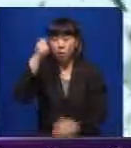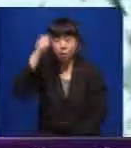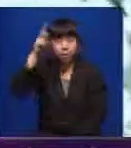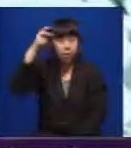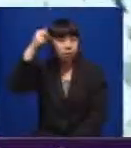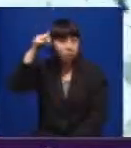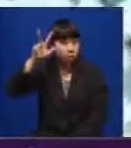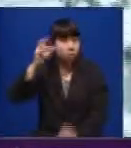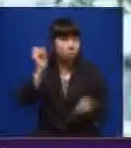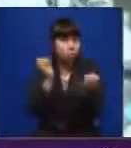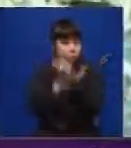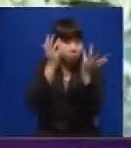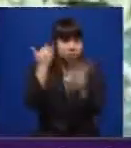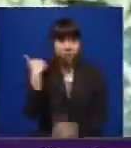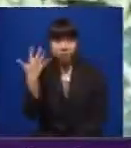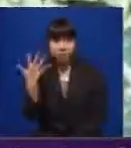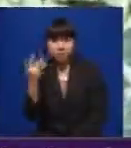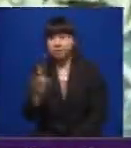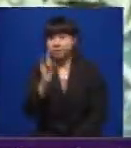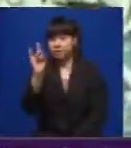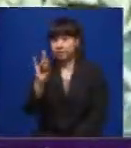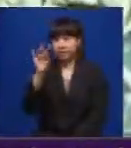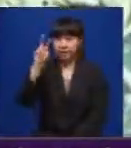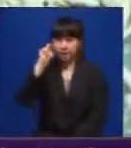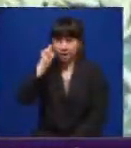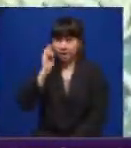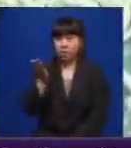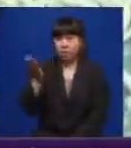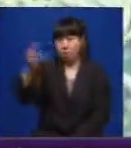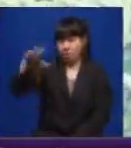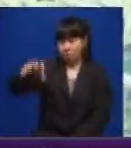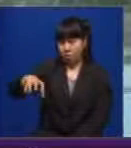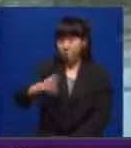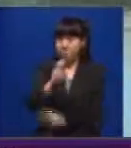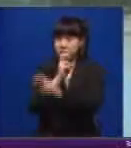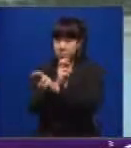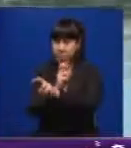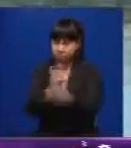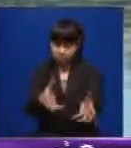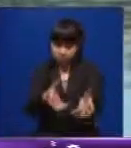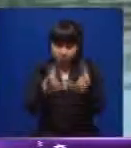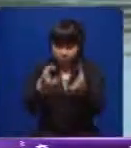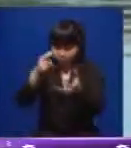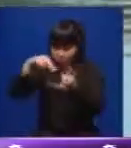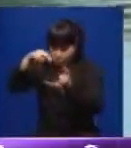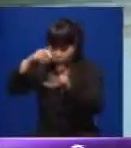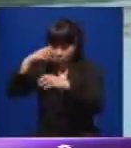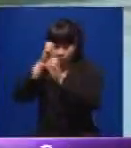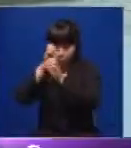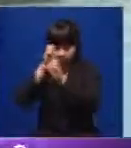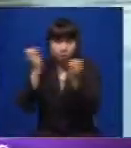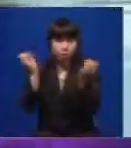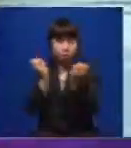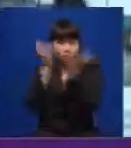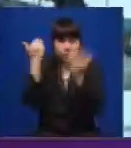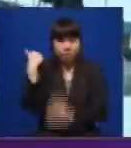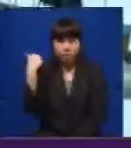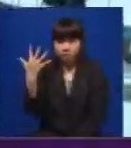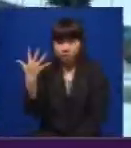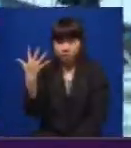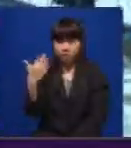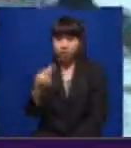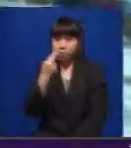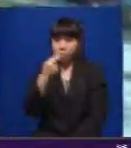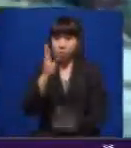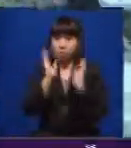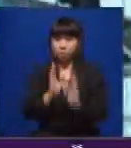2-3วันสวนสัตว์น้ำค่ะต้องขอให้กรมควบคุมมลพิษนำไปตรวจสอบว่าได้รับผลกระทบหรือไม่นะคะเพื่อที่จะยืนยัน